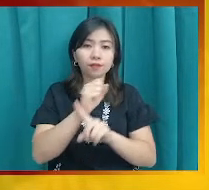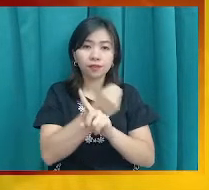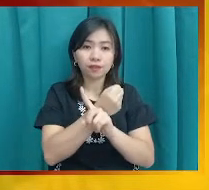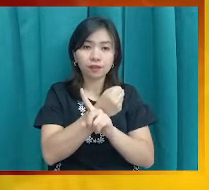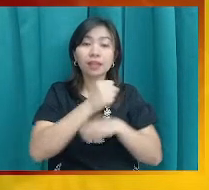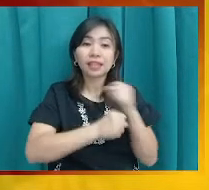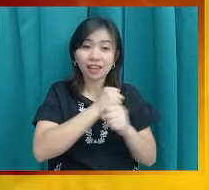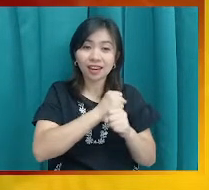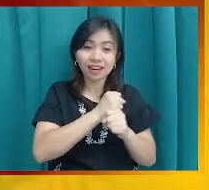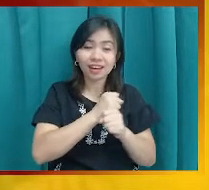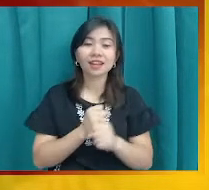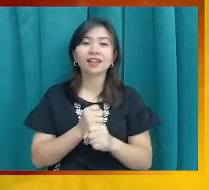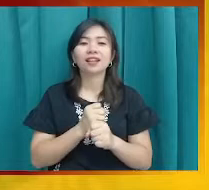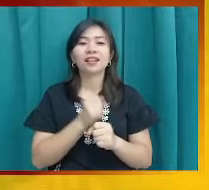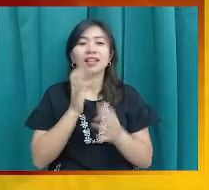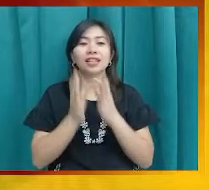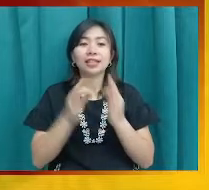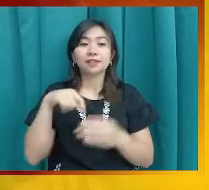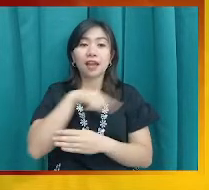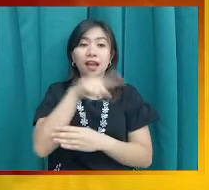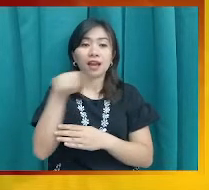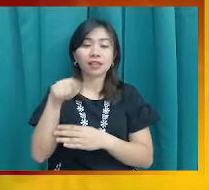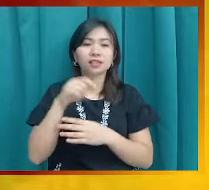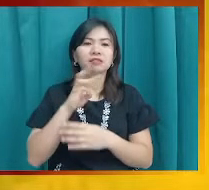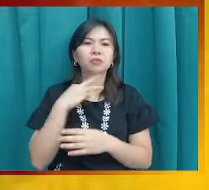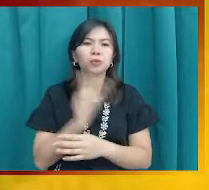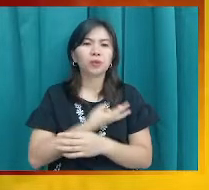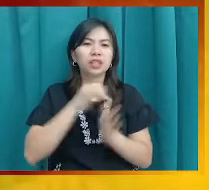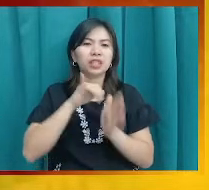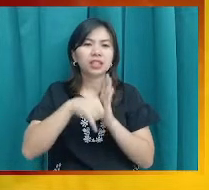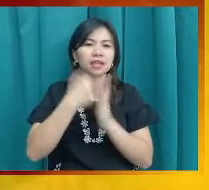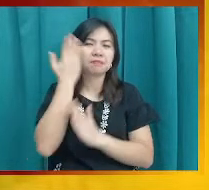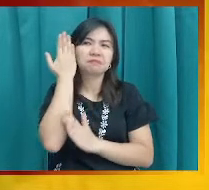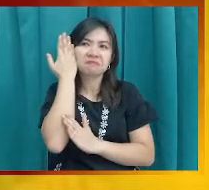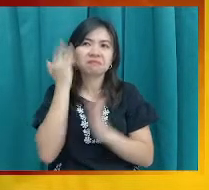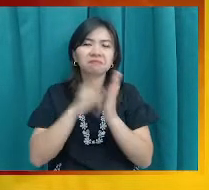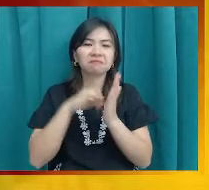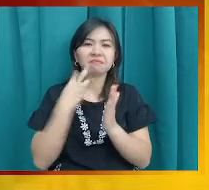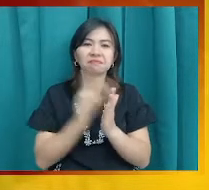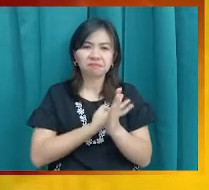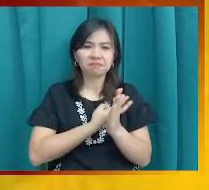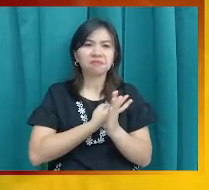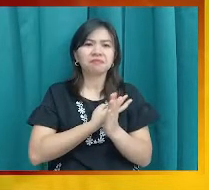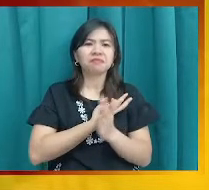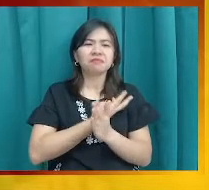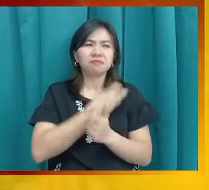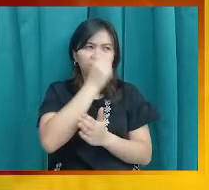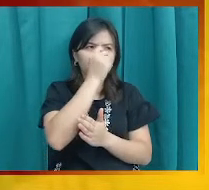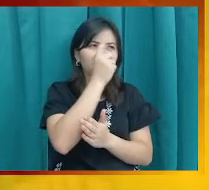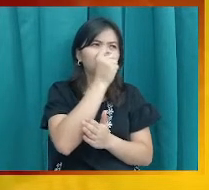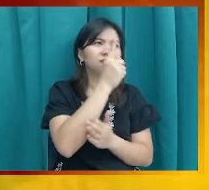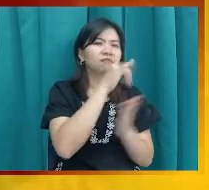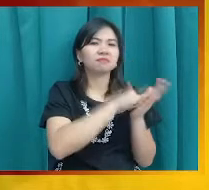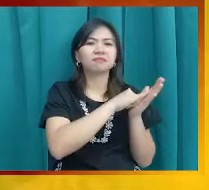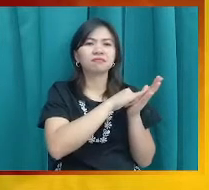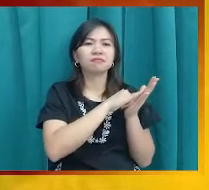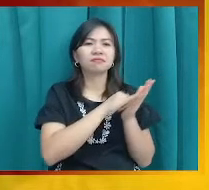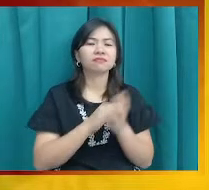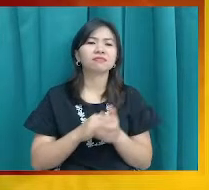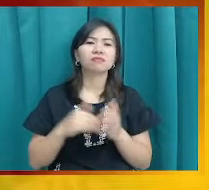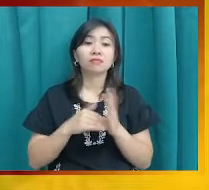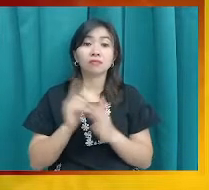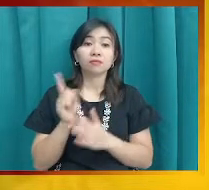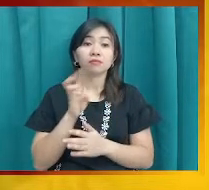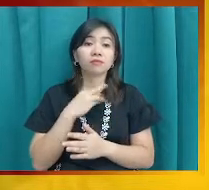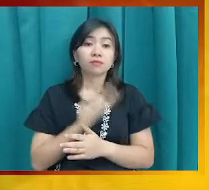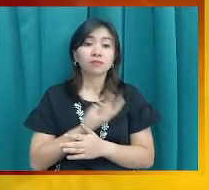team preparation, kung kayo ay nagpanggap lang na naintindihan nyo lahat yon. Yeah. Sabi nung pinag-aralan natin last